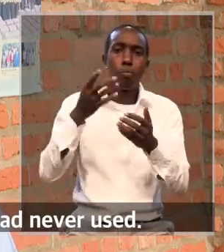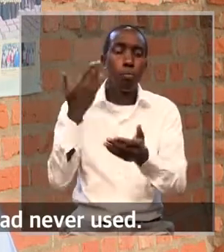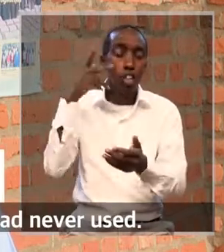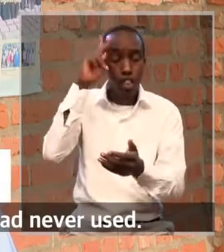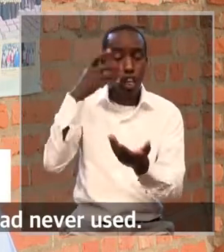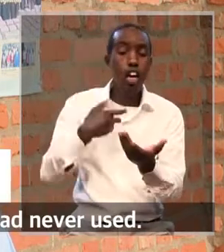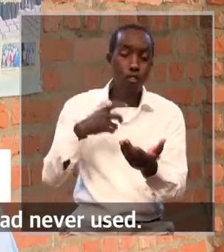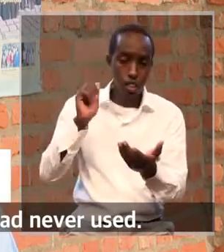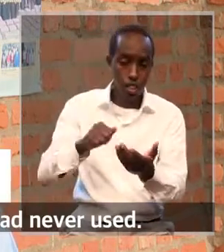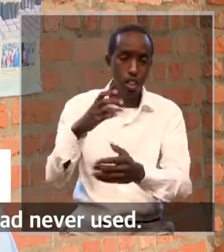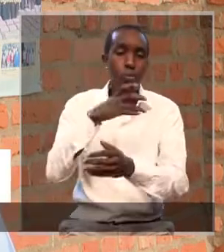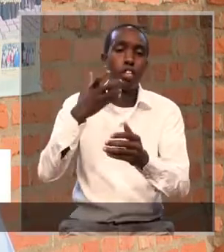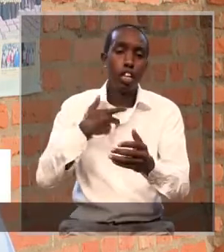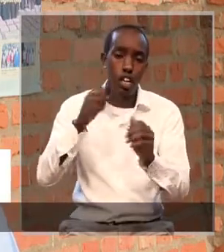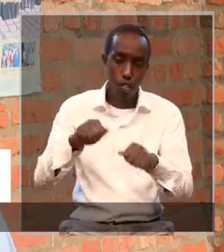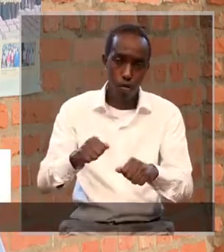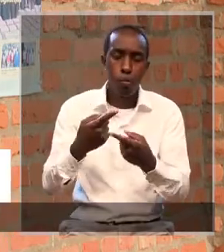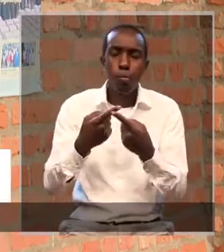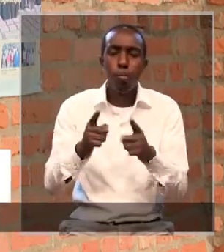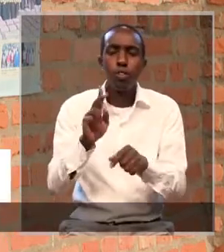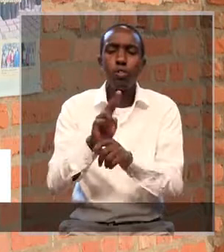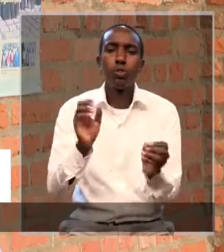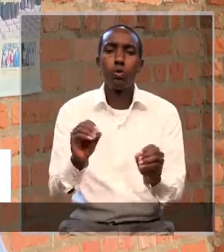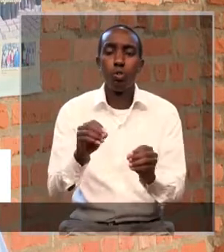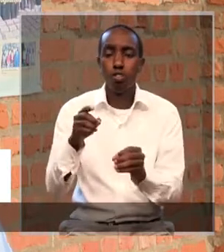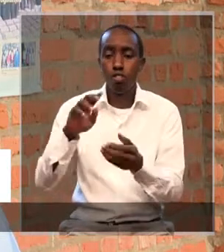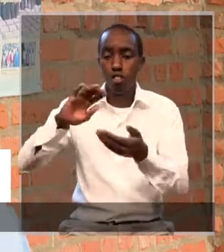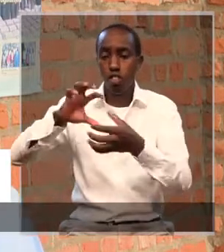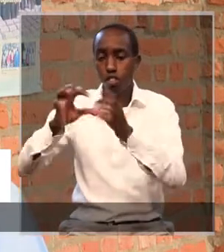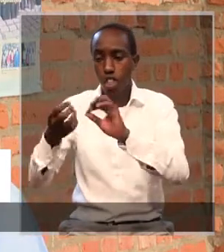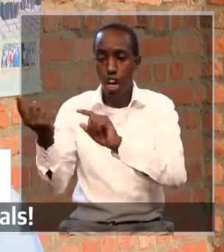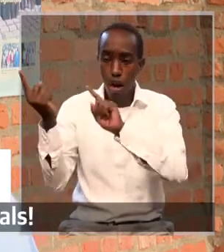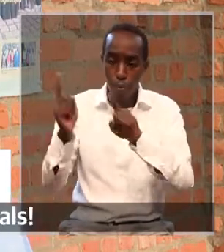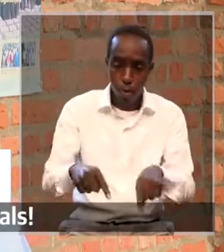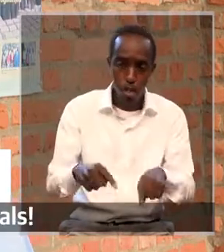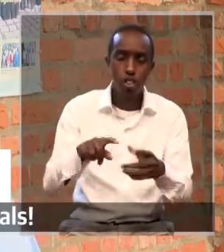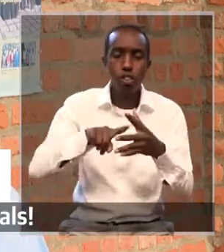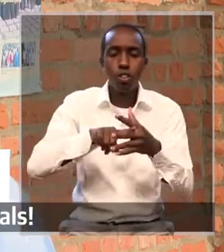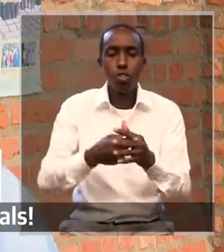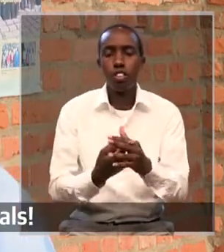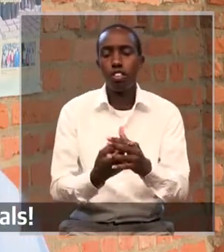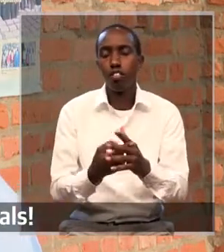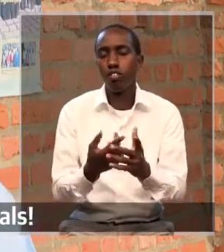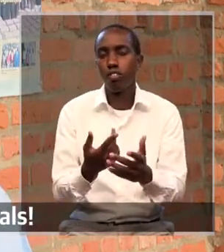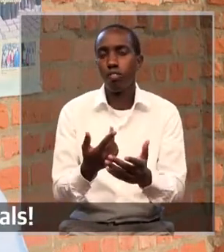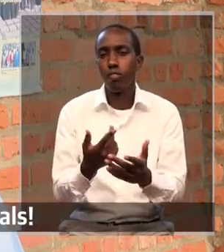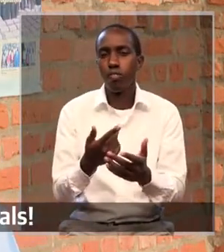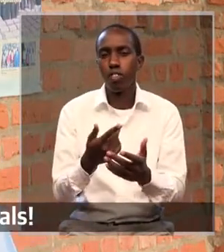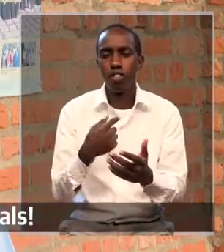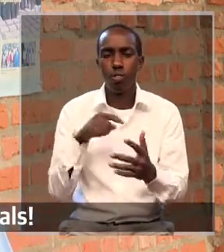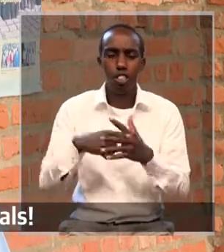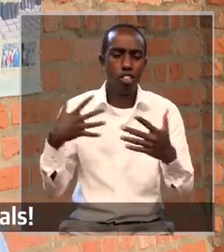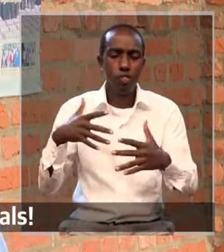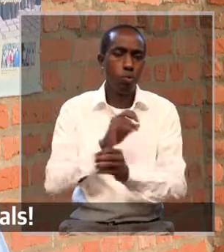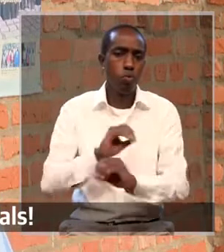ubwenge n'ubushobozi tudakoresha aba bafatanyabikorwa rero bahageze nibwo twatangiye